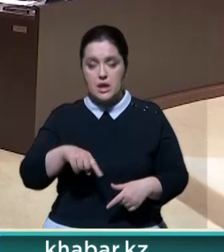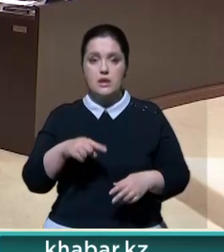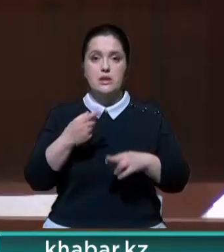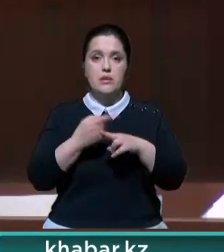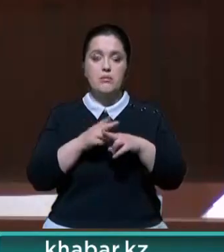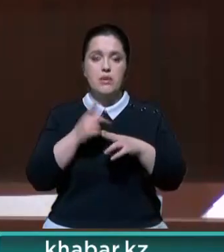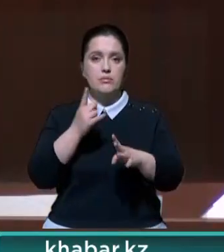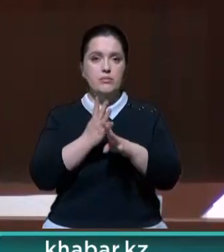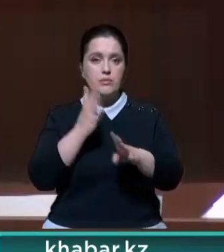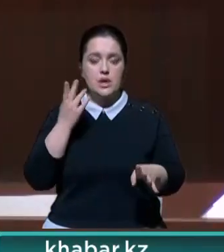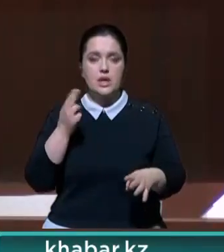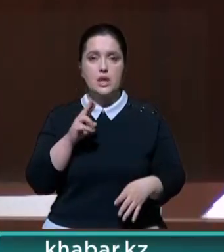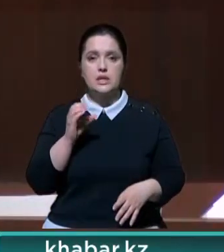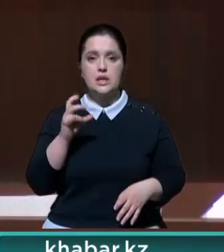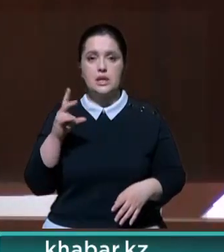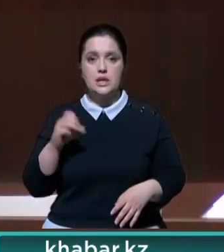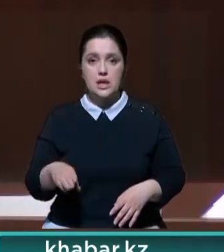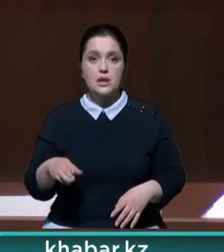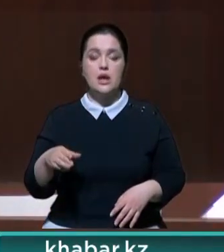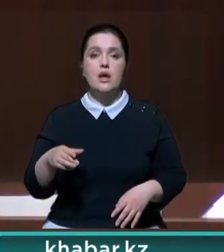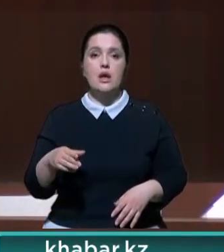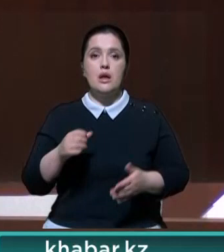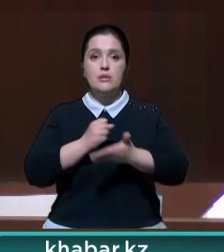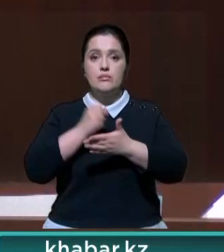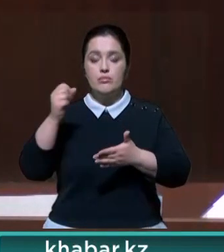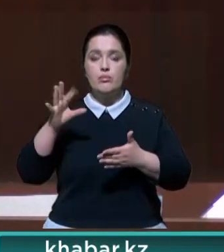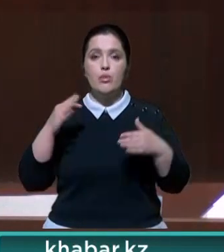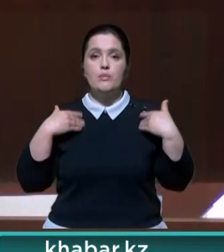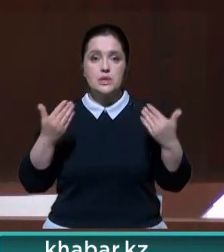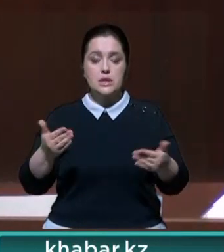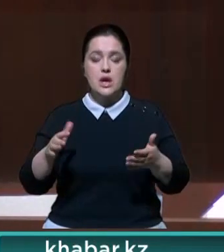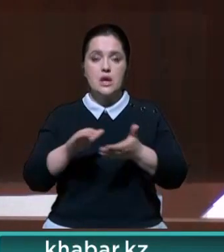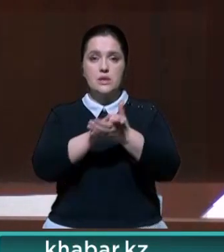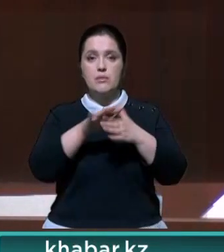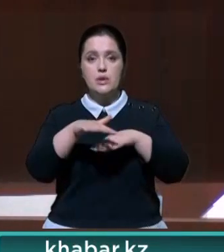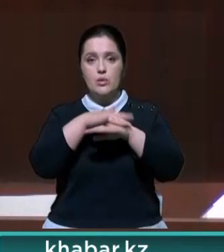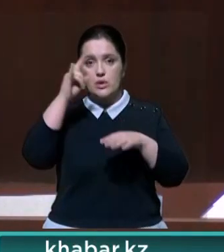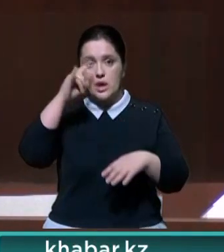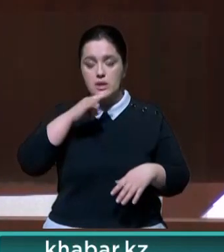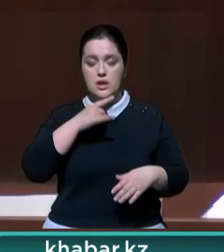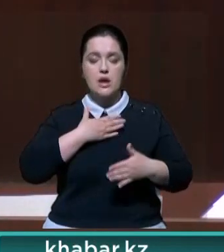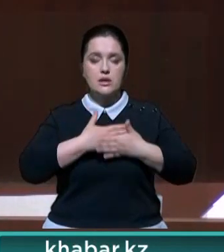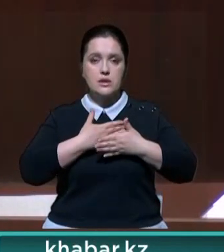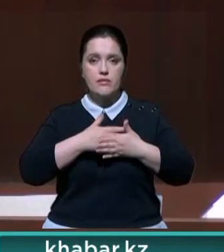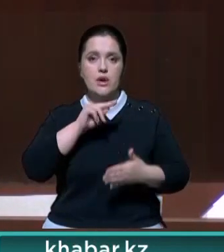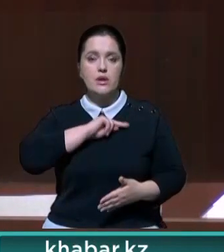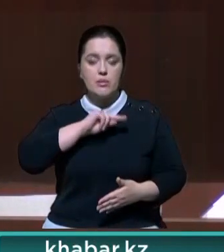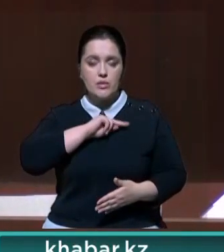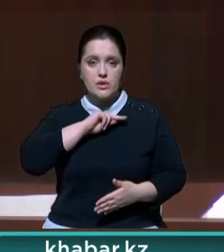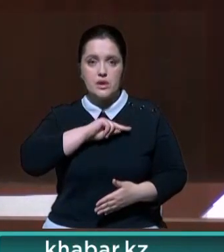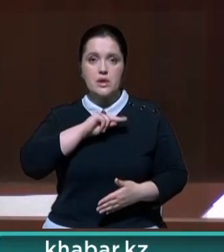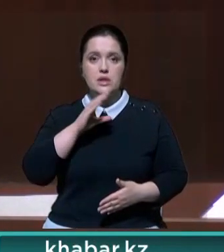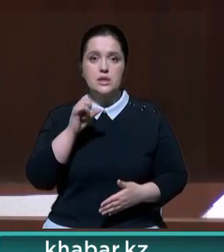является одной из приоритетных для Сената наши коллеги назначены по представлению Ассамблеи народа Казахстана и другие сенаторы активно работают в этом направлении